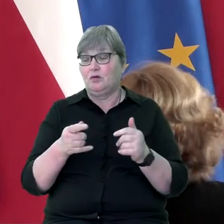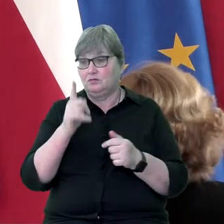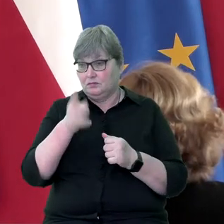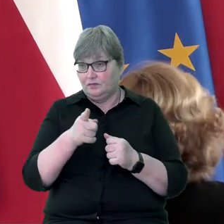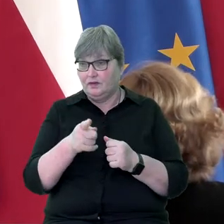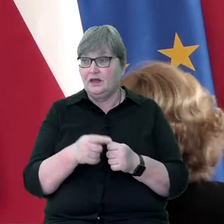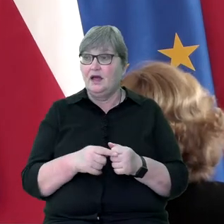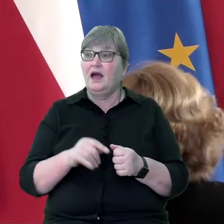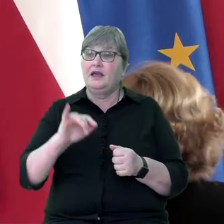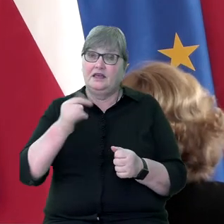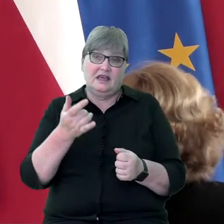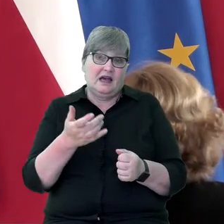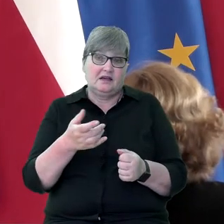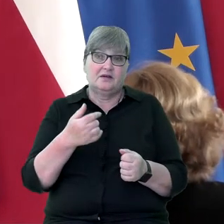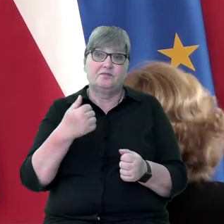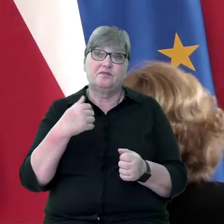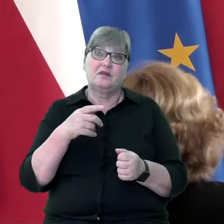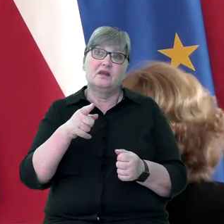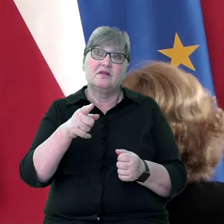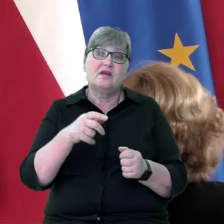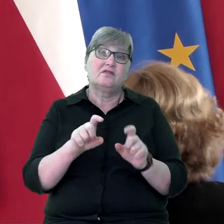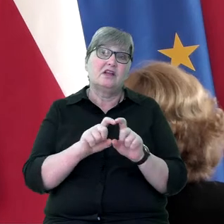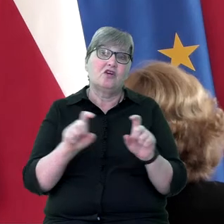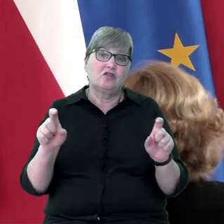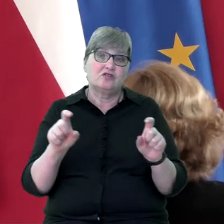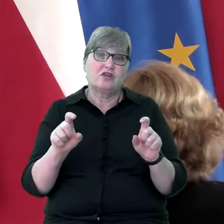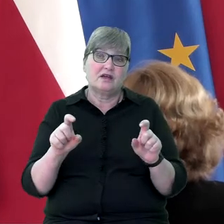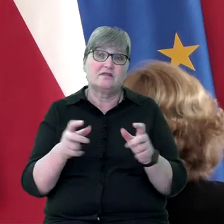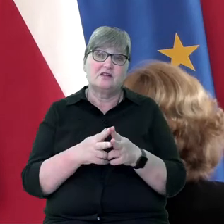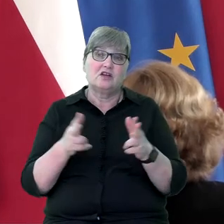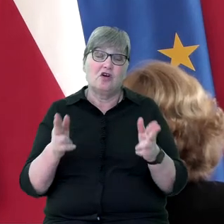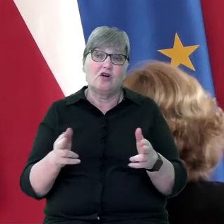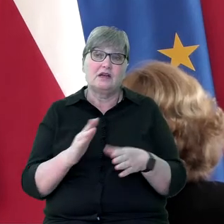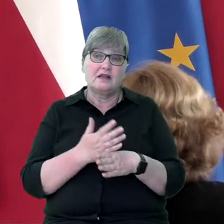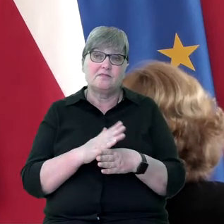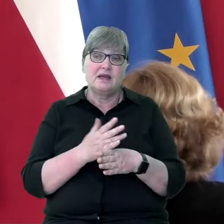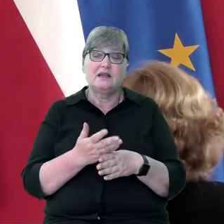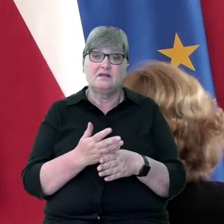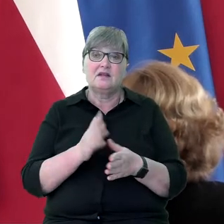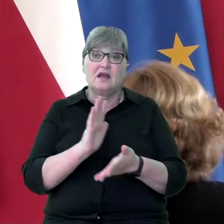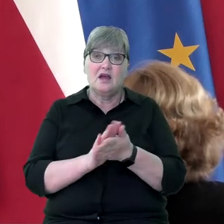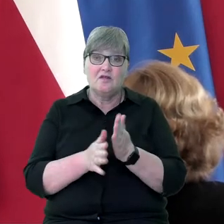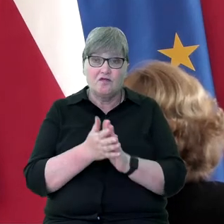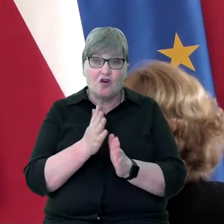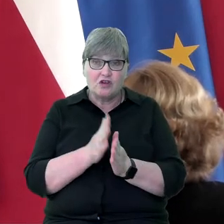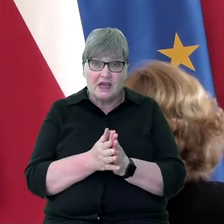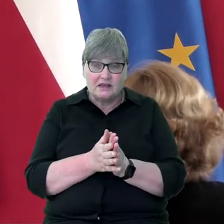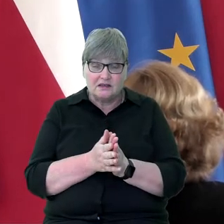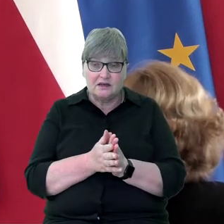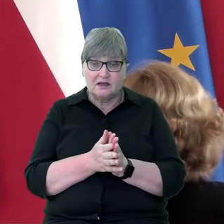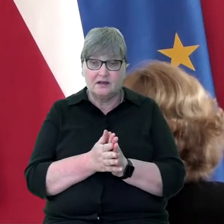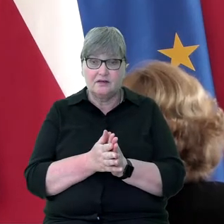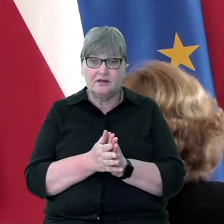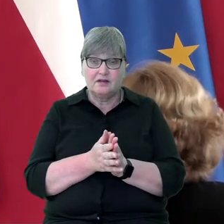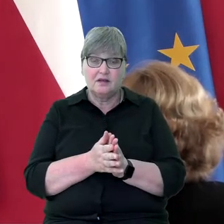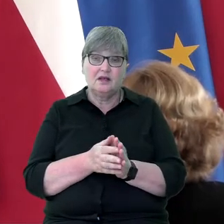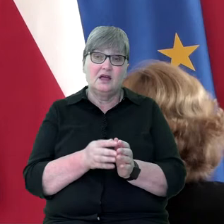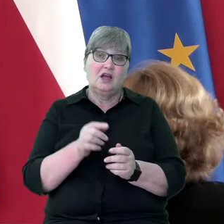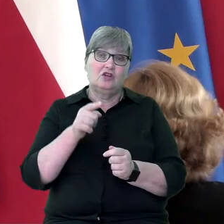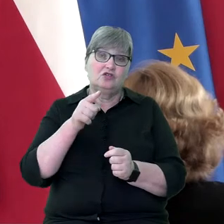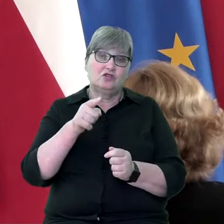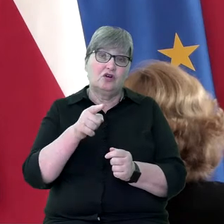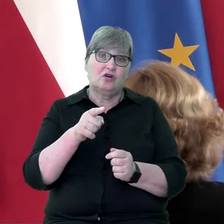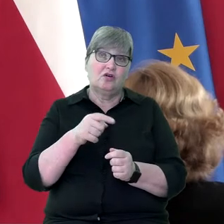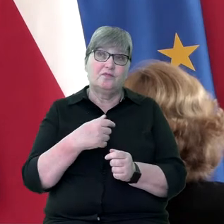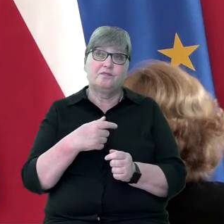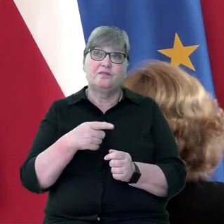jakich istniała II Rzeczpospolita. Dlatego już w tej ustawie, w artykule 116, pierwotnie na 2 lata zawieszono